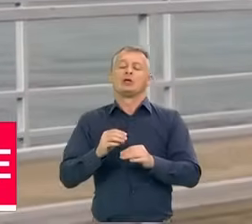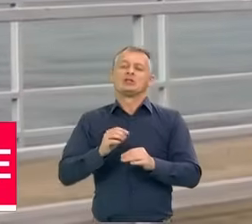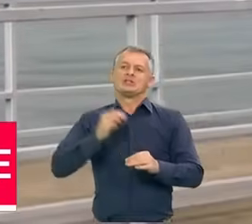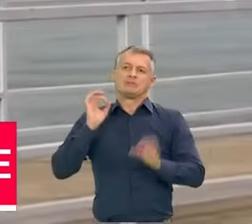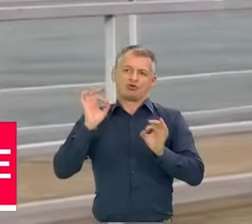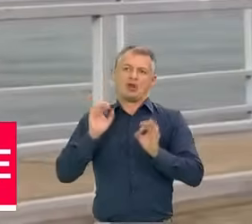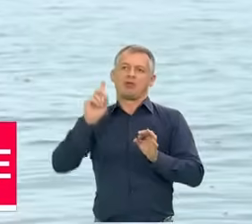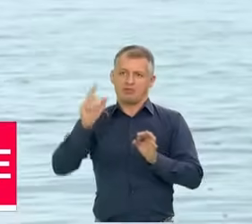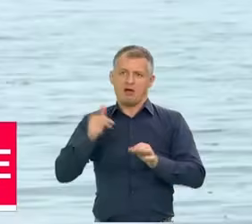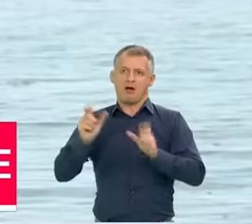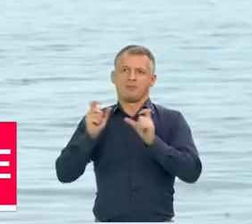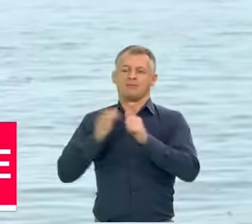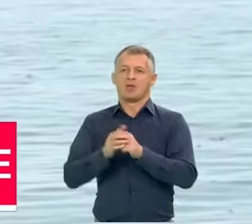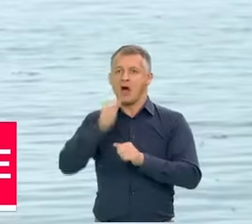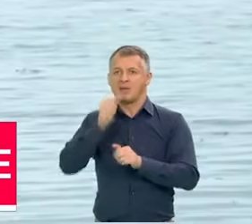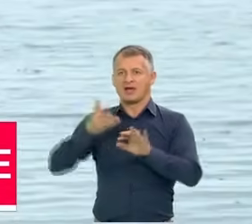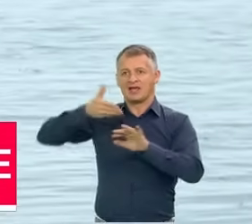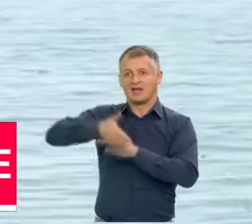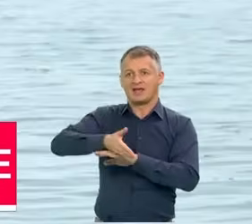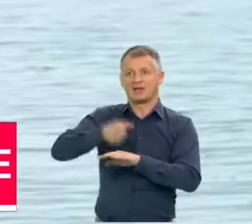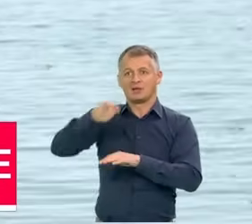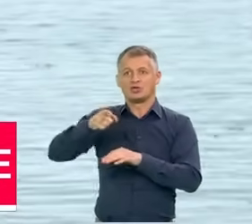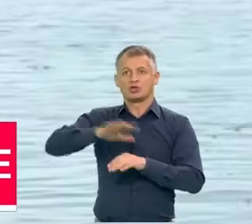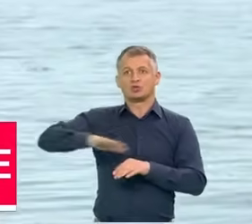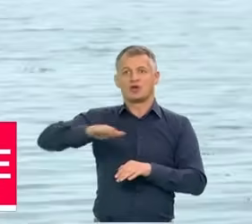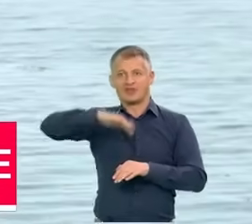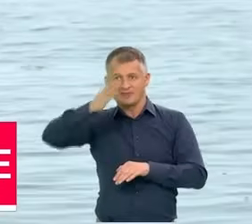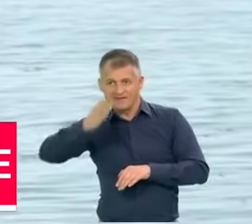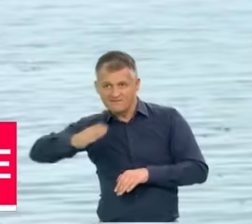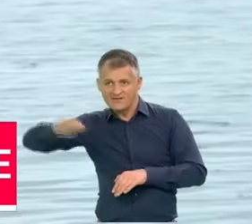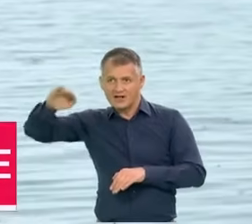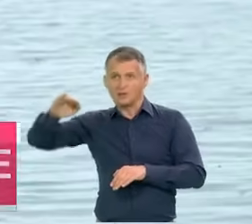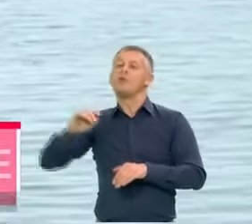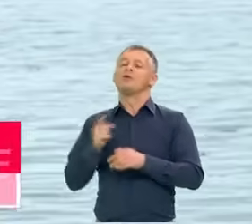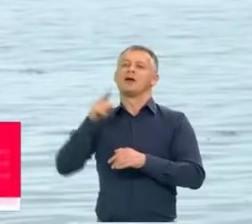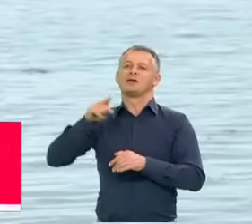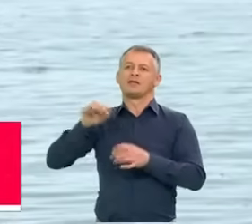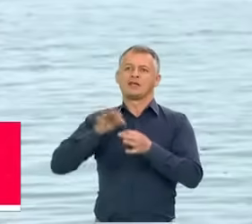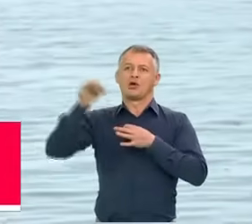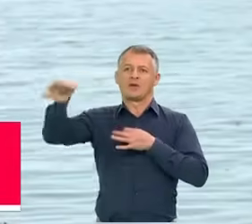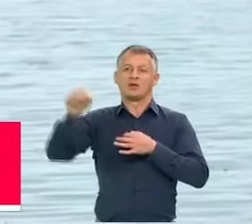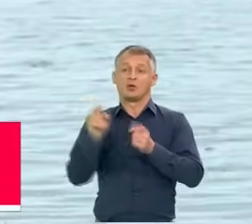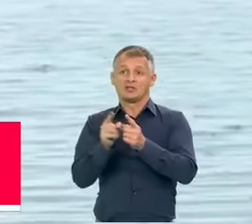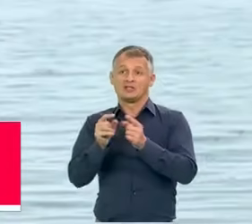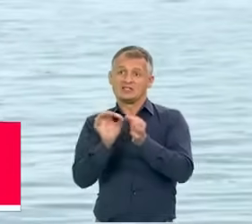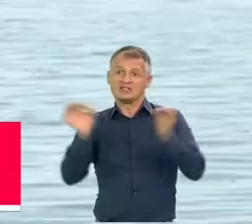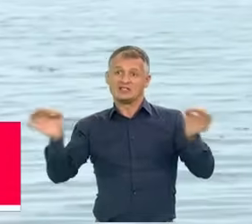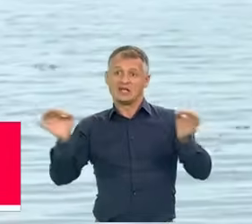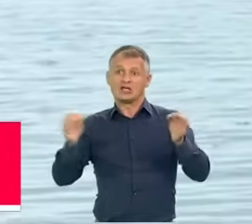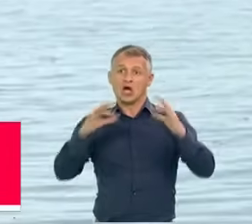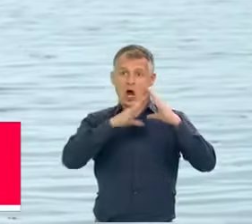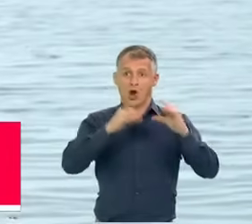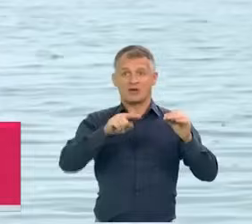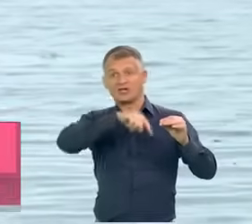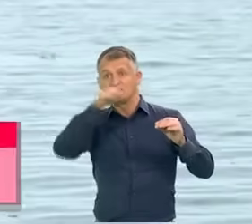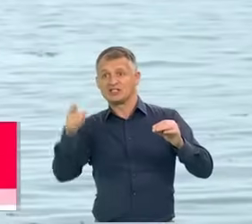excepționale Dunărea intră în țară prin acel defileu situat la câțiva kilometri în spatele meu acolo distanța între malul românesc al Dunării și cel